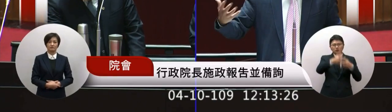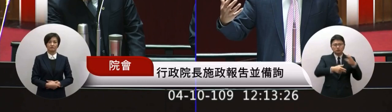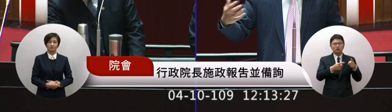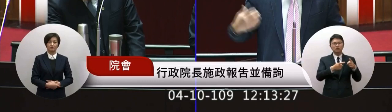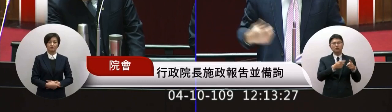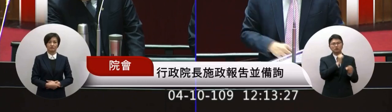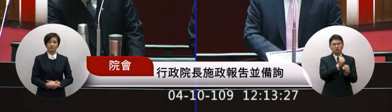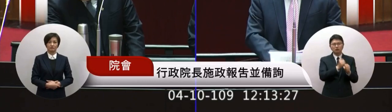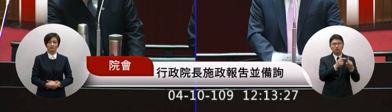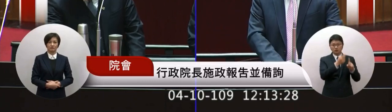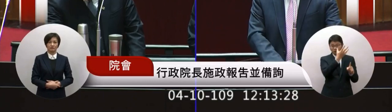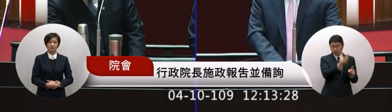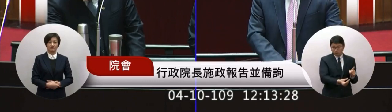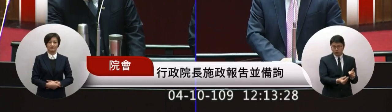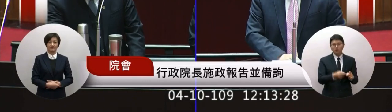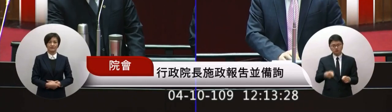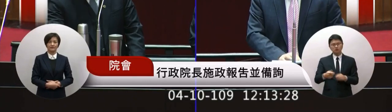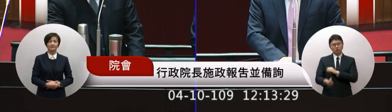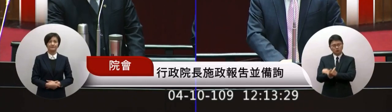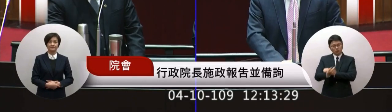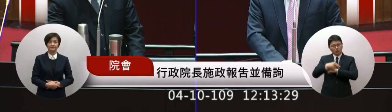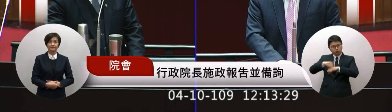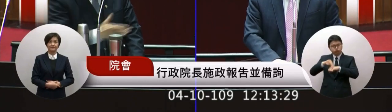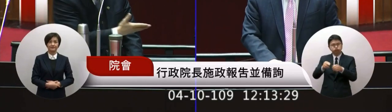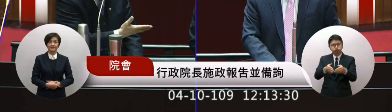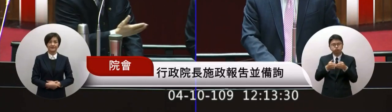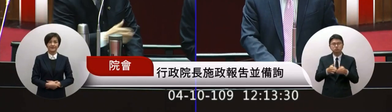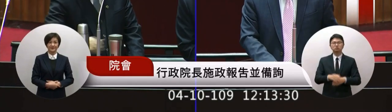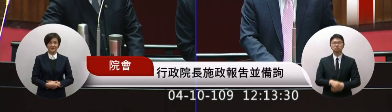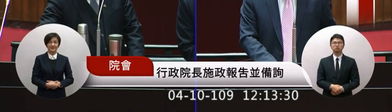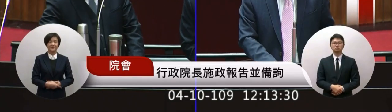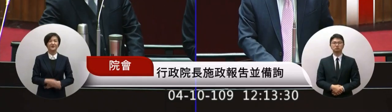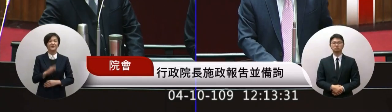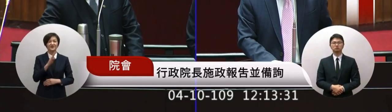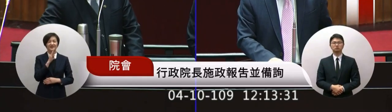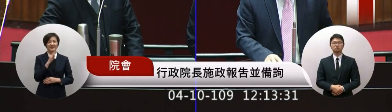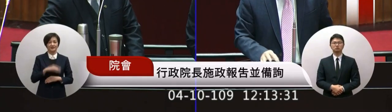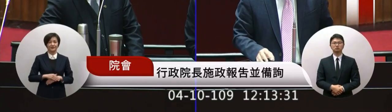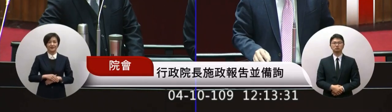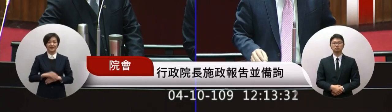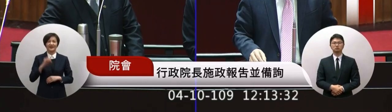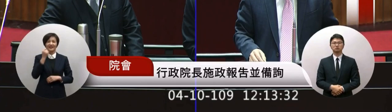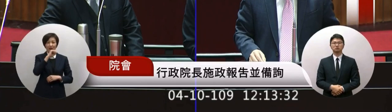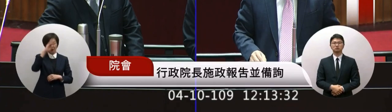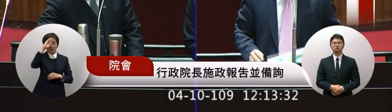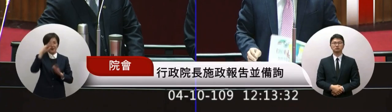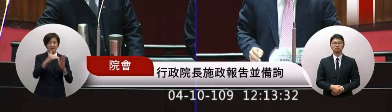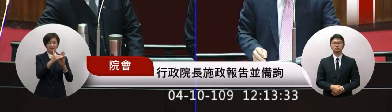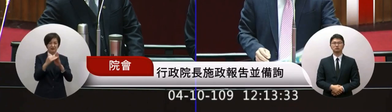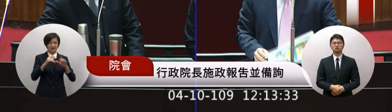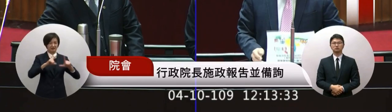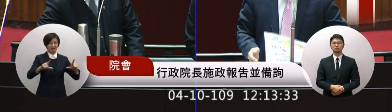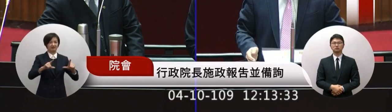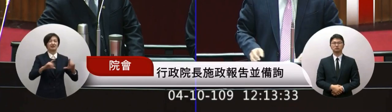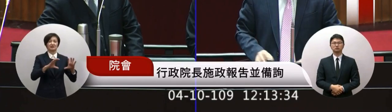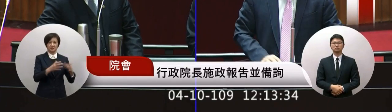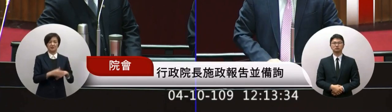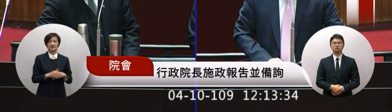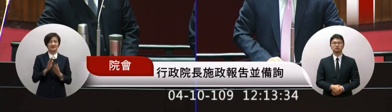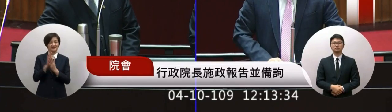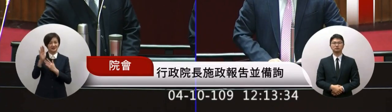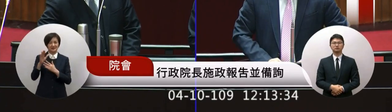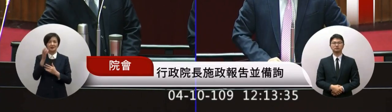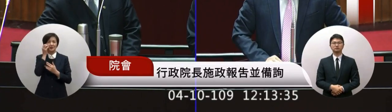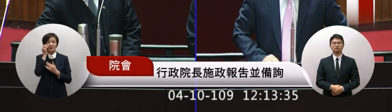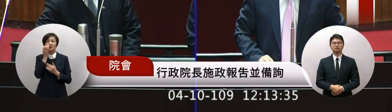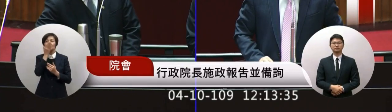来赶快加紧脚步？ 是，我想台湾除了是防疫大国，也会是观光大国。经过这一